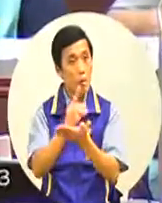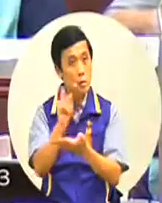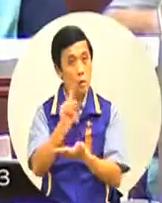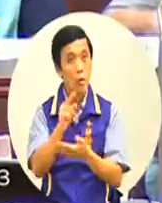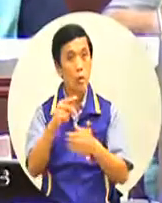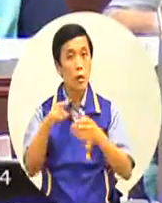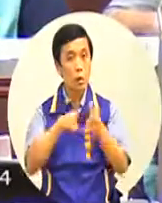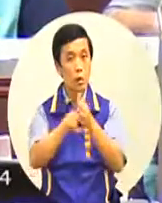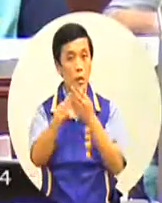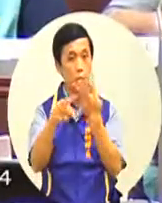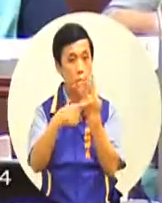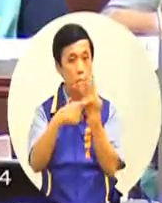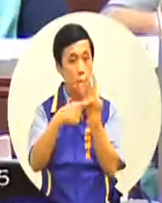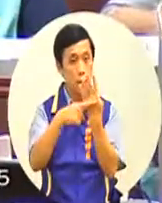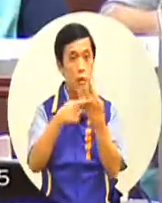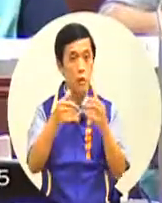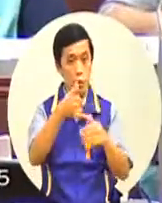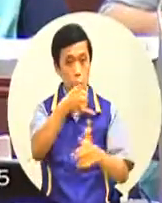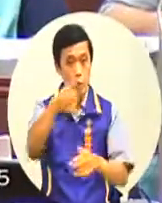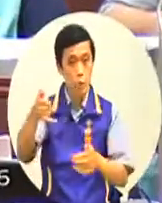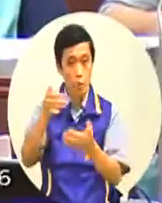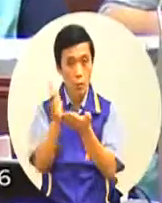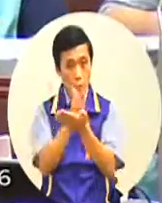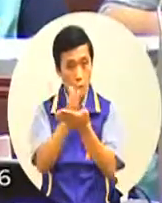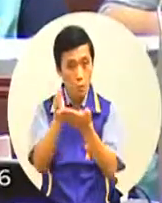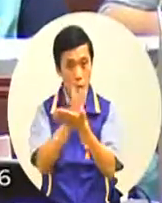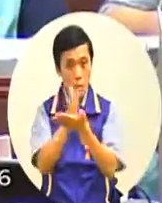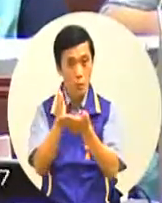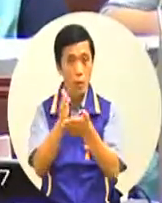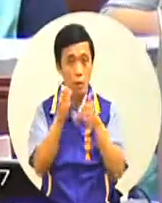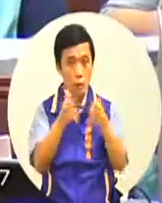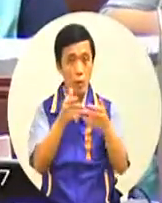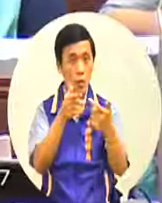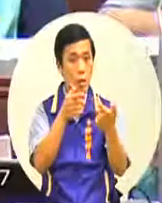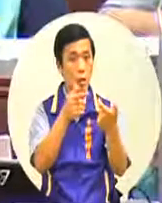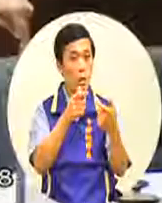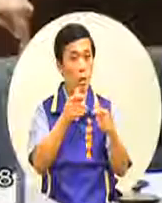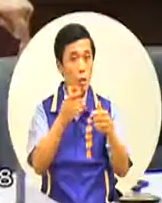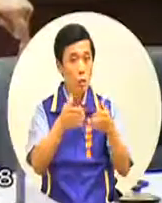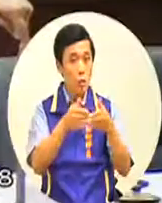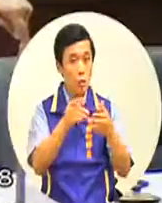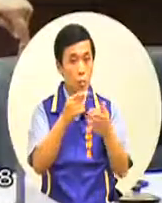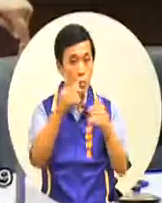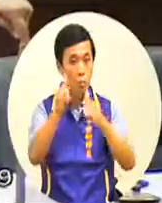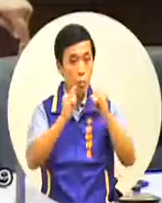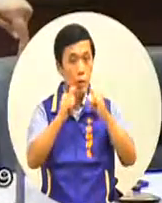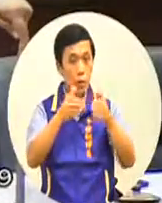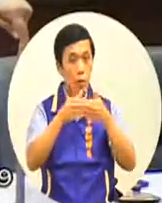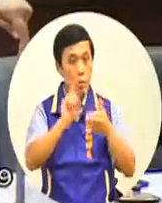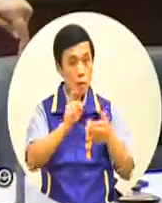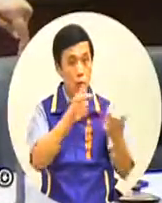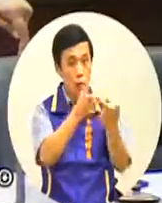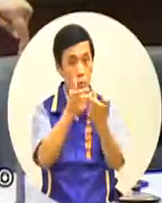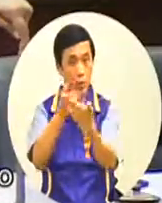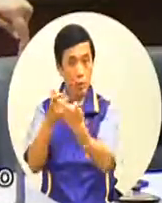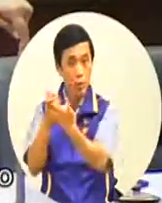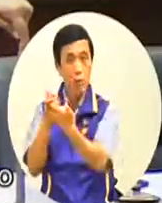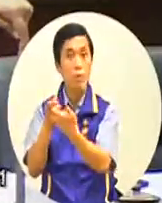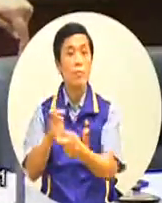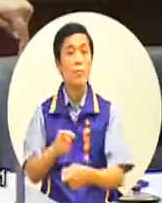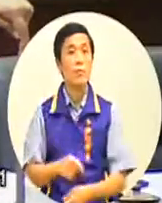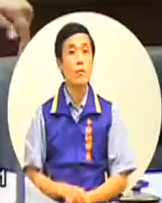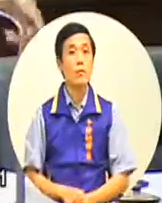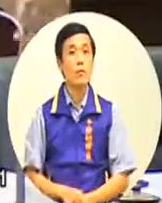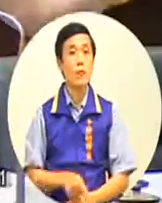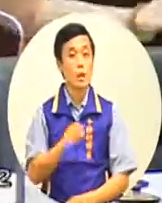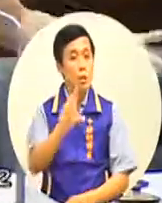人员他的评估，他的那个评估会按照不同的需求。 我想局长就是说，你是明确到底你有没有